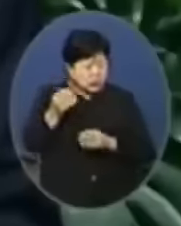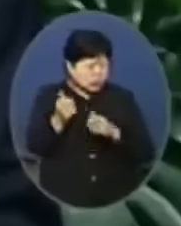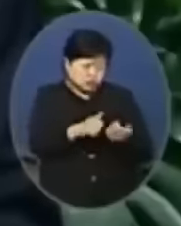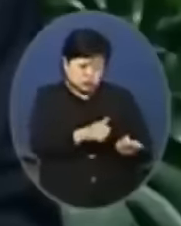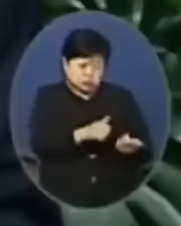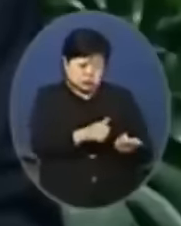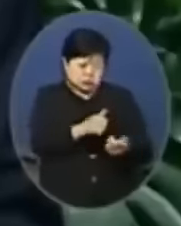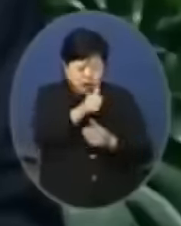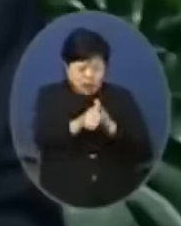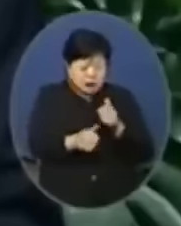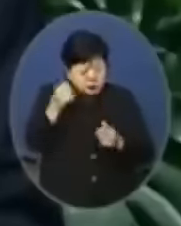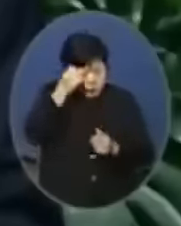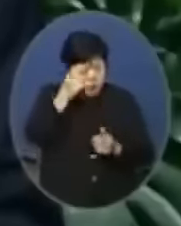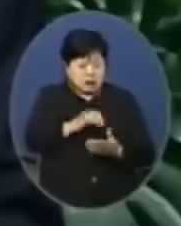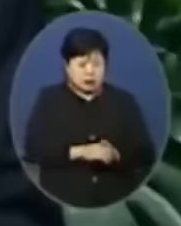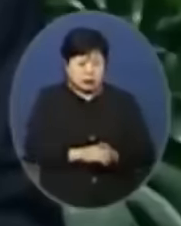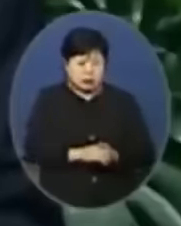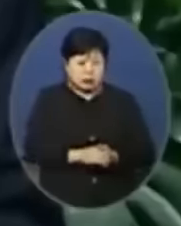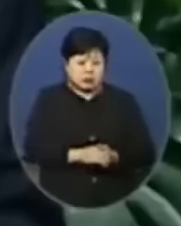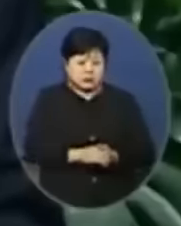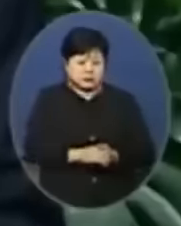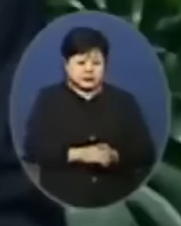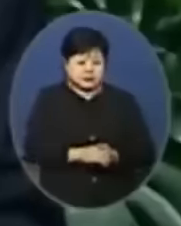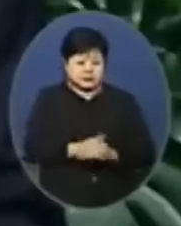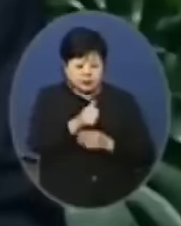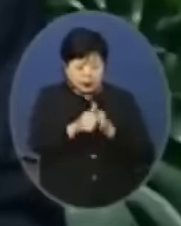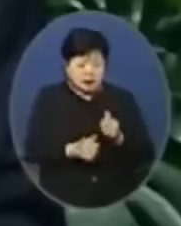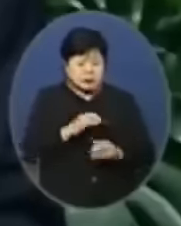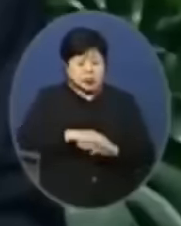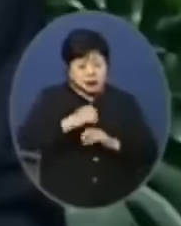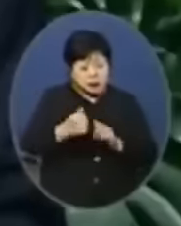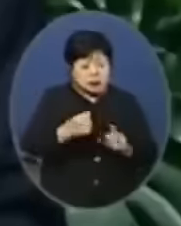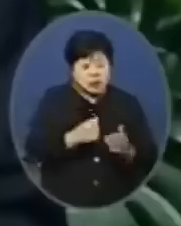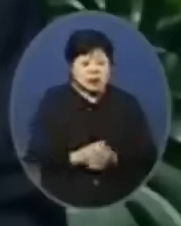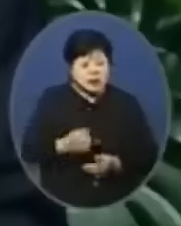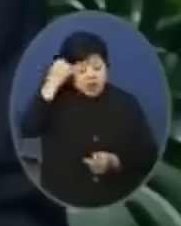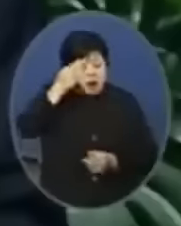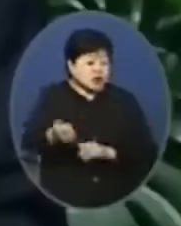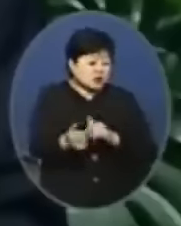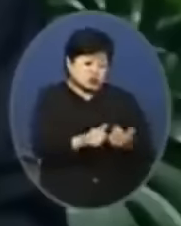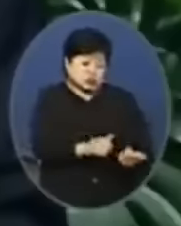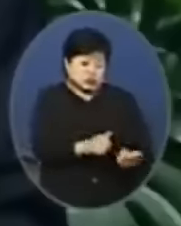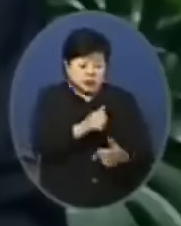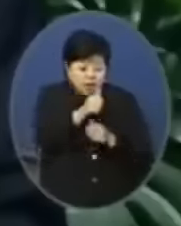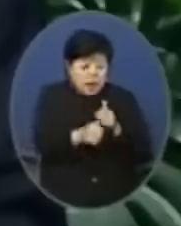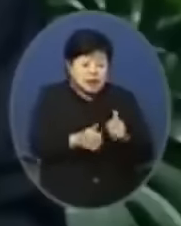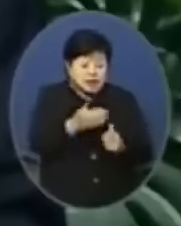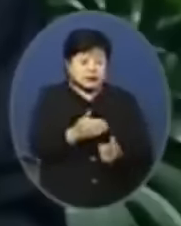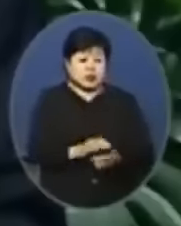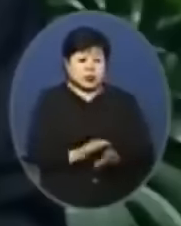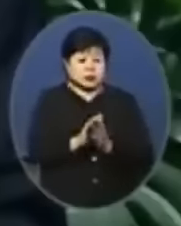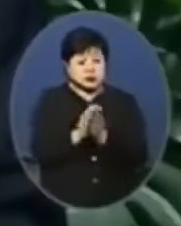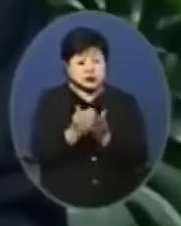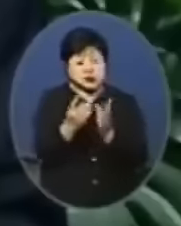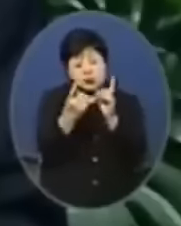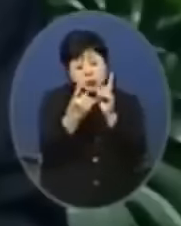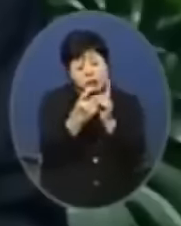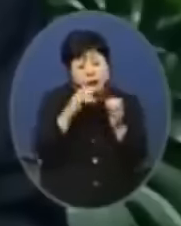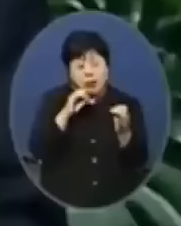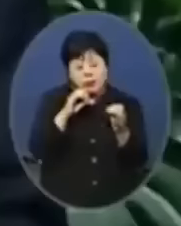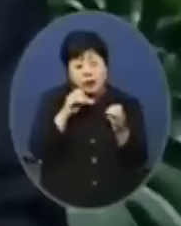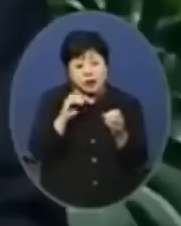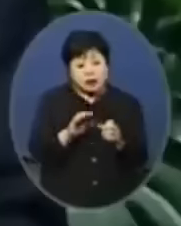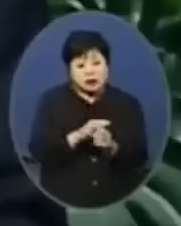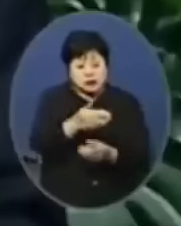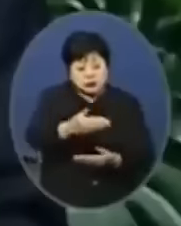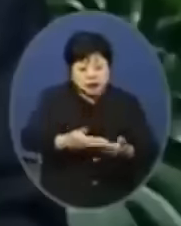죽었었습니다. 하나님은 영인데 그들이 하나님을 대적함으로 영이 죽어서 하나님과 직접 만나서 대화를 하고